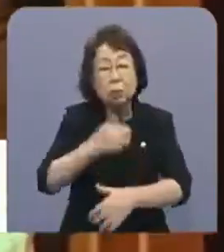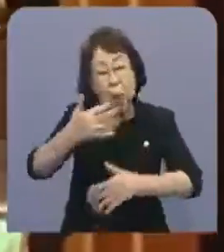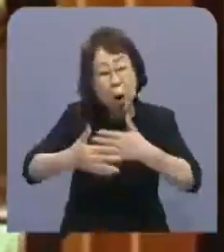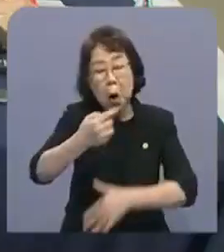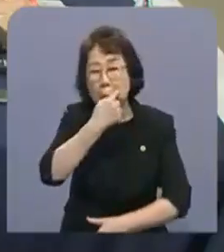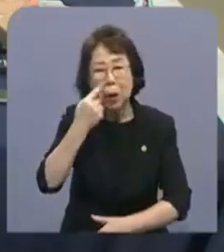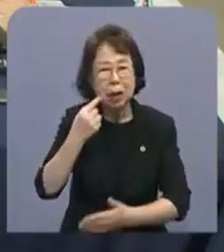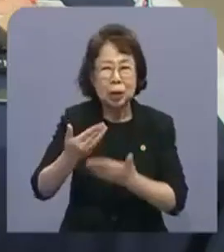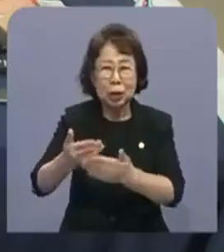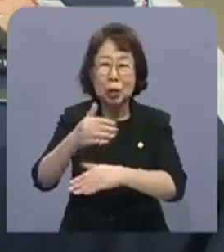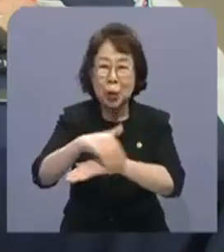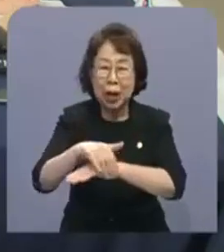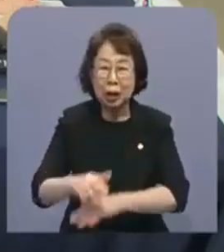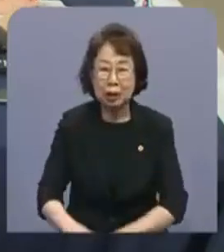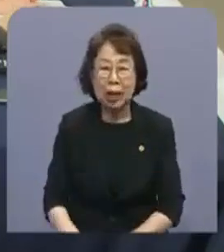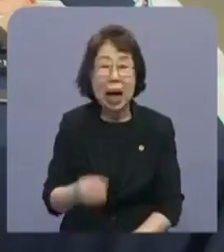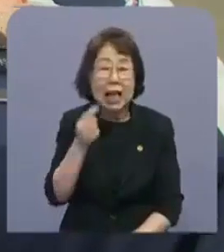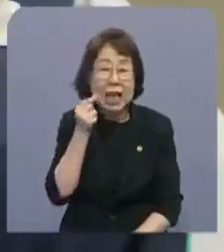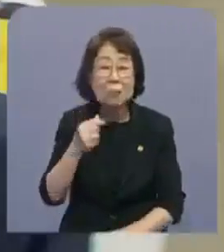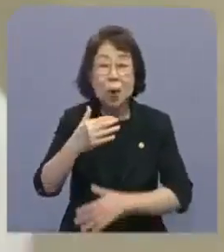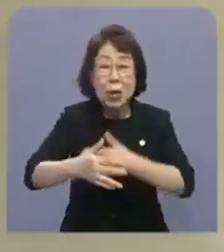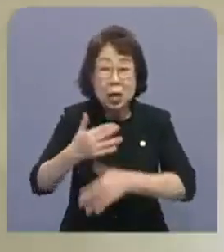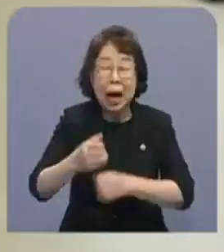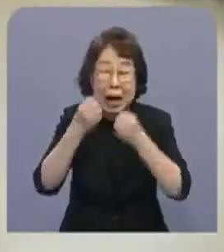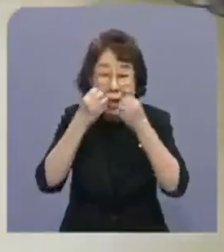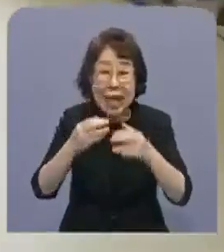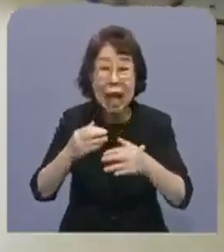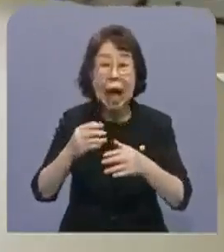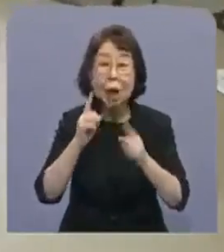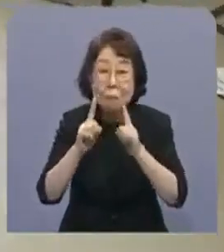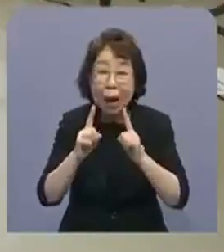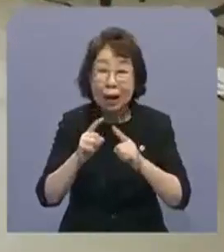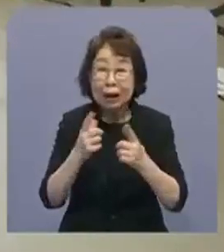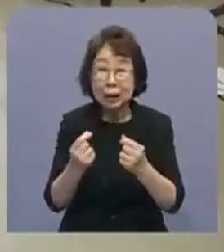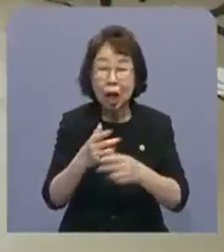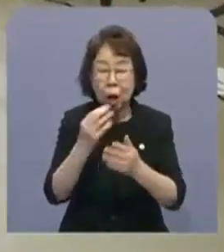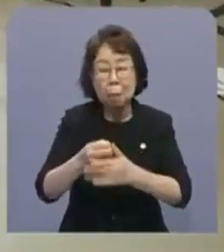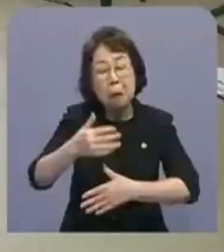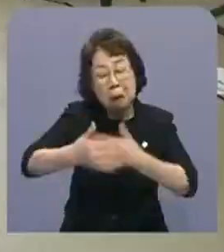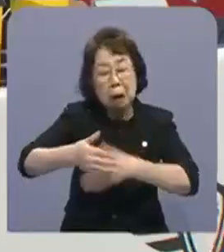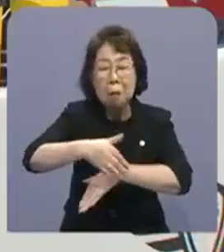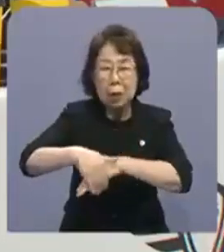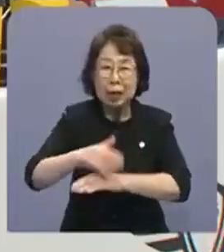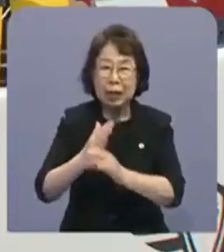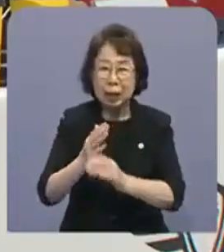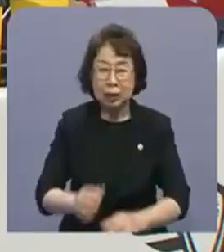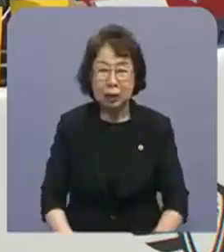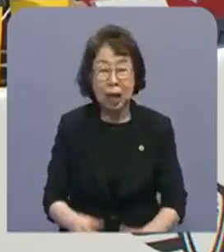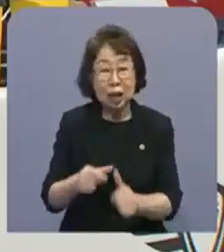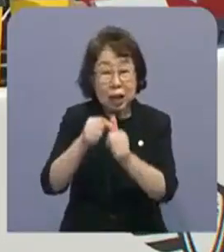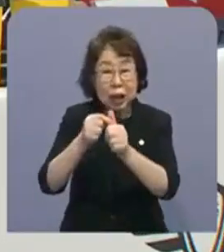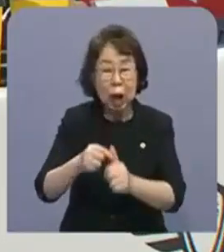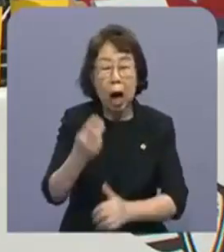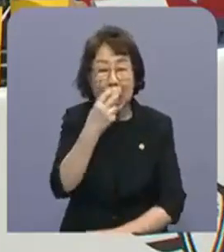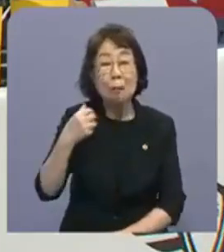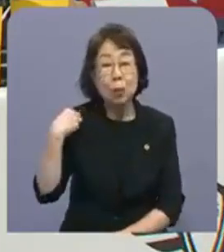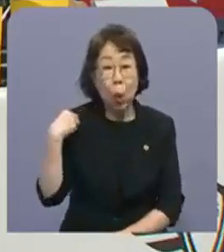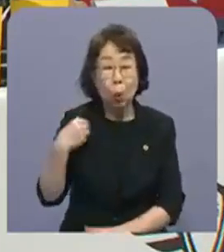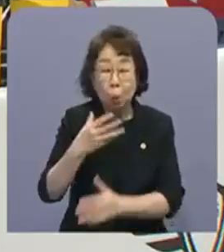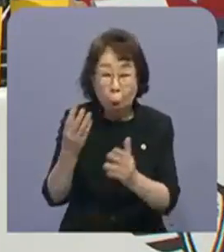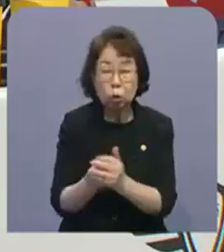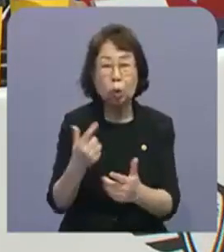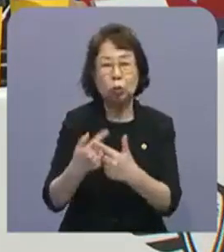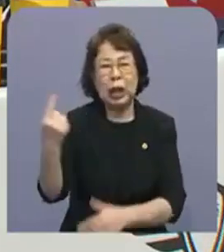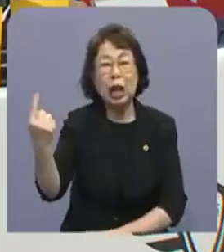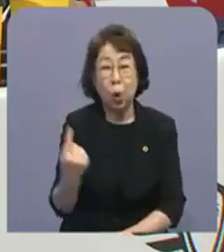상영됩니다. 일본 영화의 새로운 물결이라는 특별 기획전도 준비했으며 선정된 감독 모두